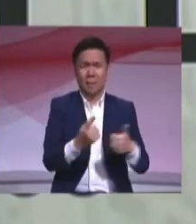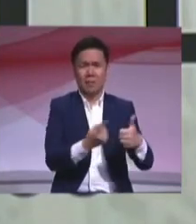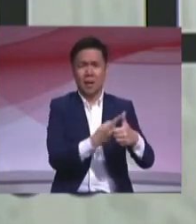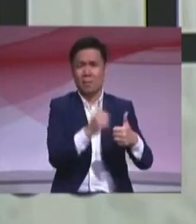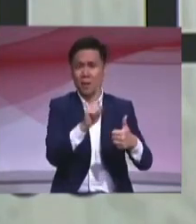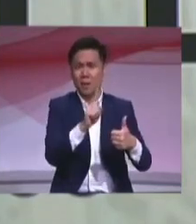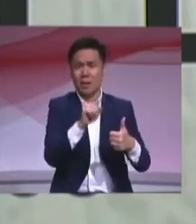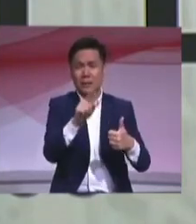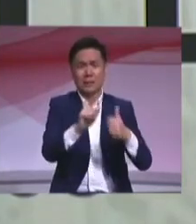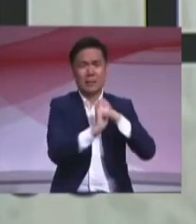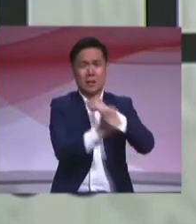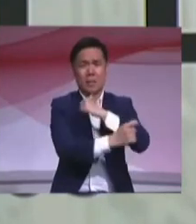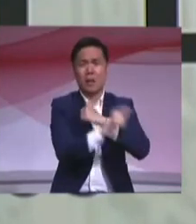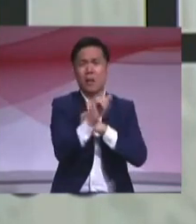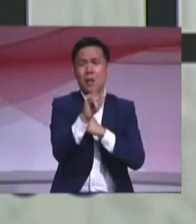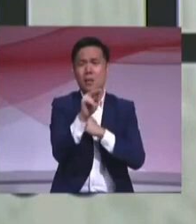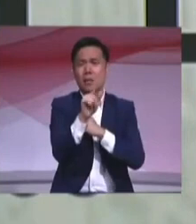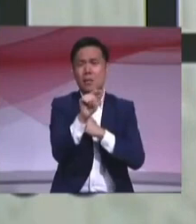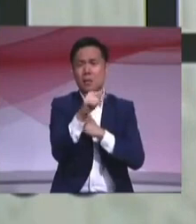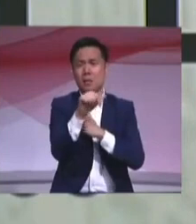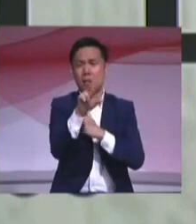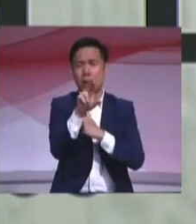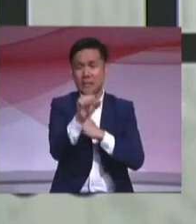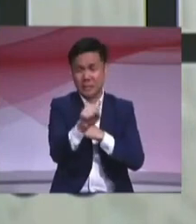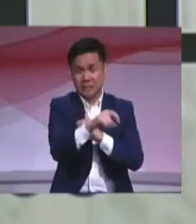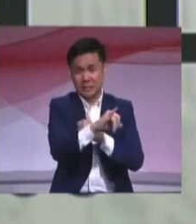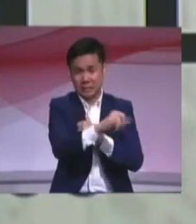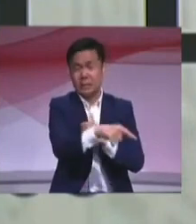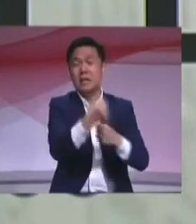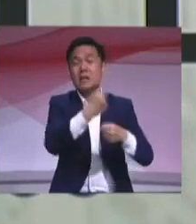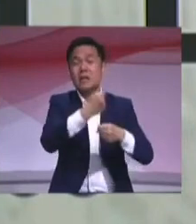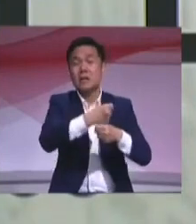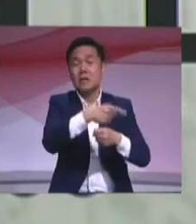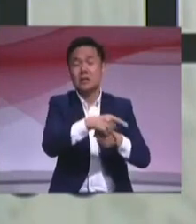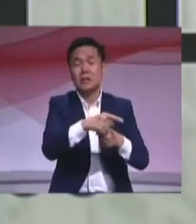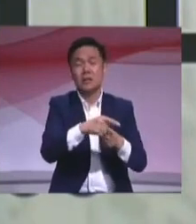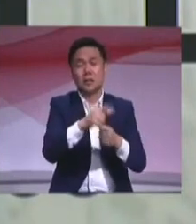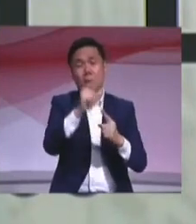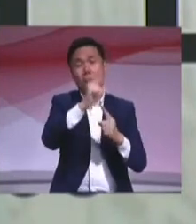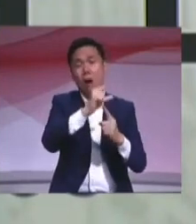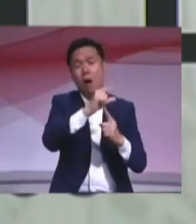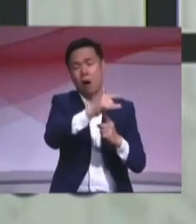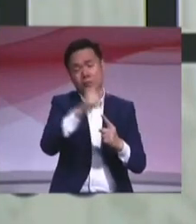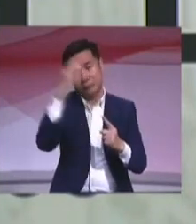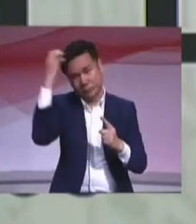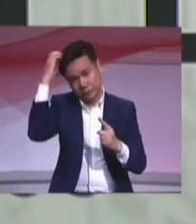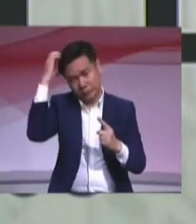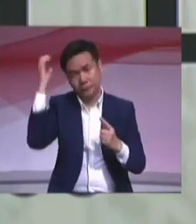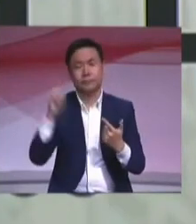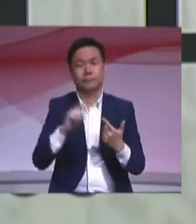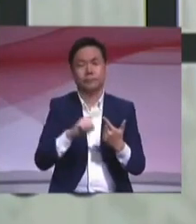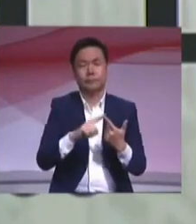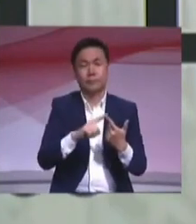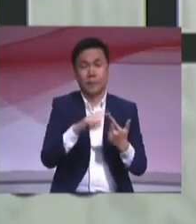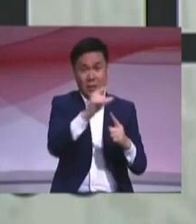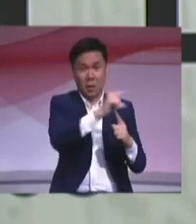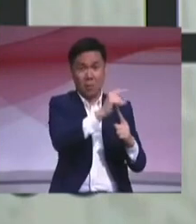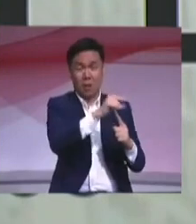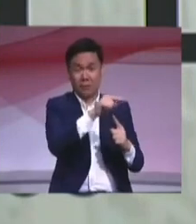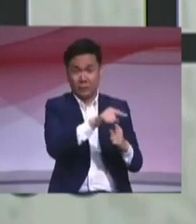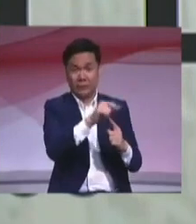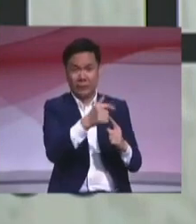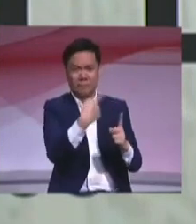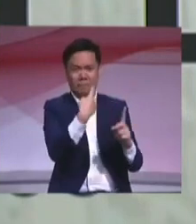kluster Taman Integrasi. Kluster tempat kerja ini melibatkan daerah Gombak di Selangor. Kes-kes by kluster ini telah